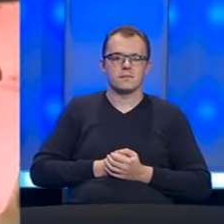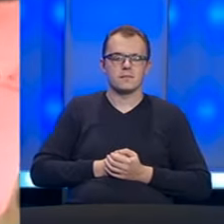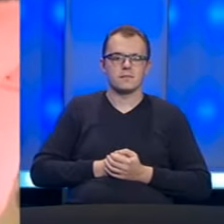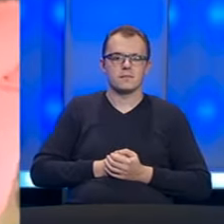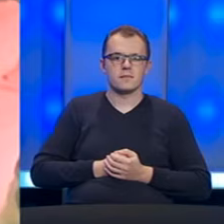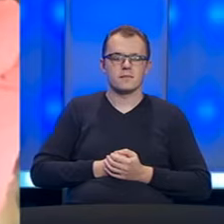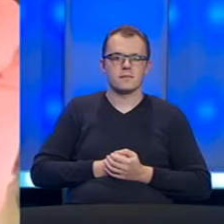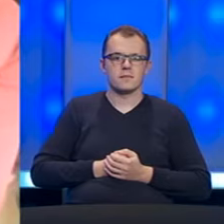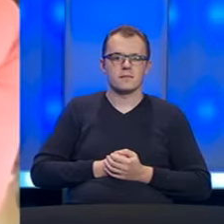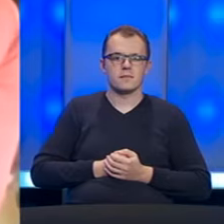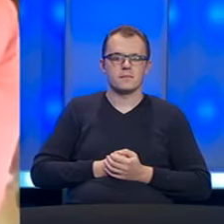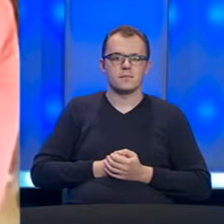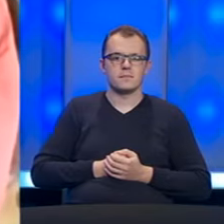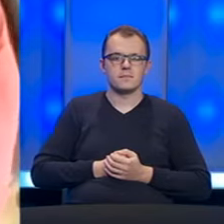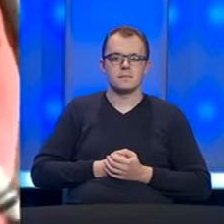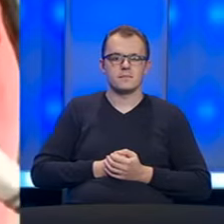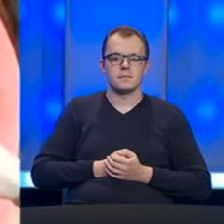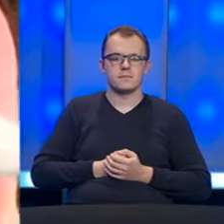i da vam odsviram nešto.